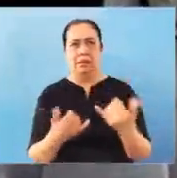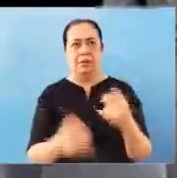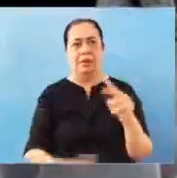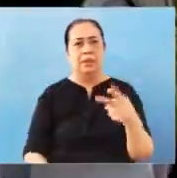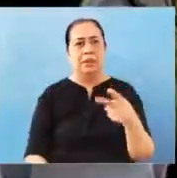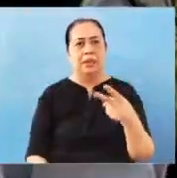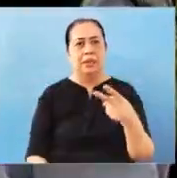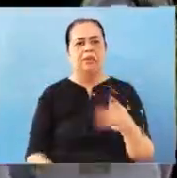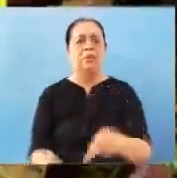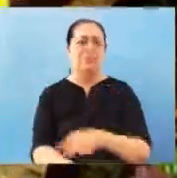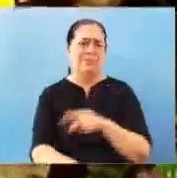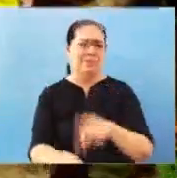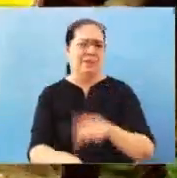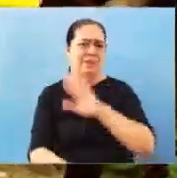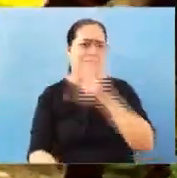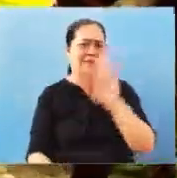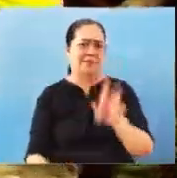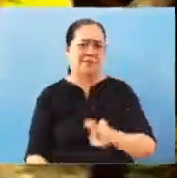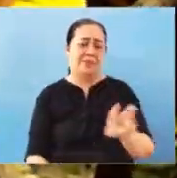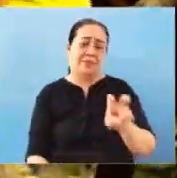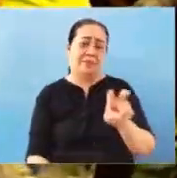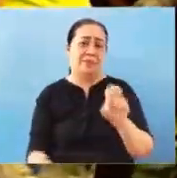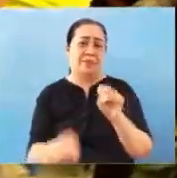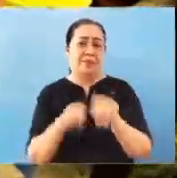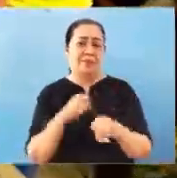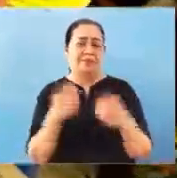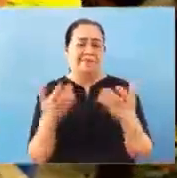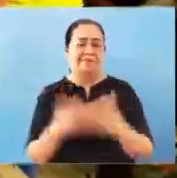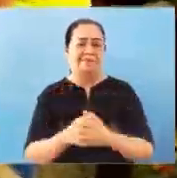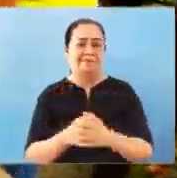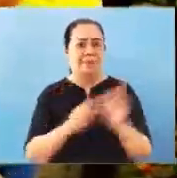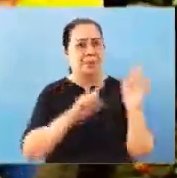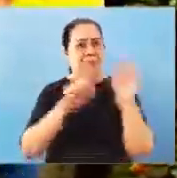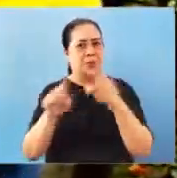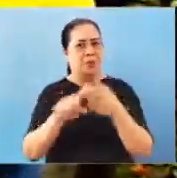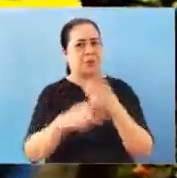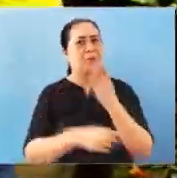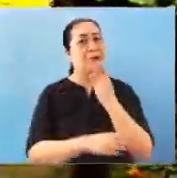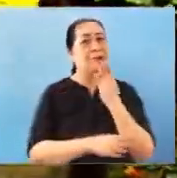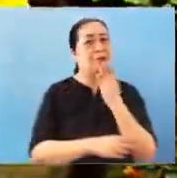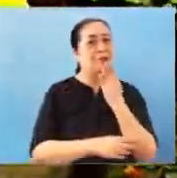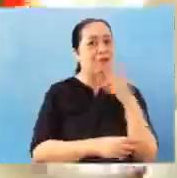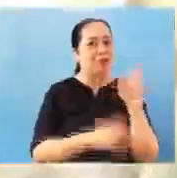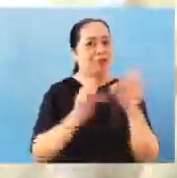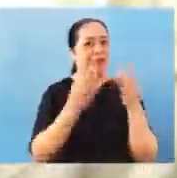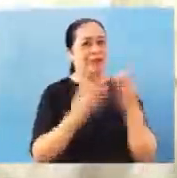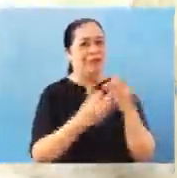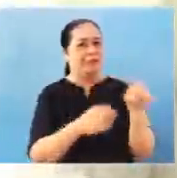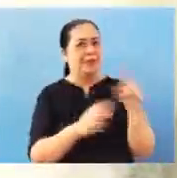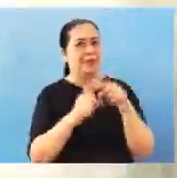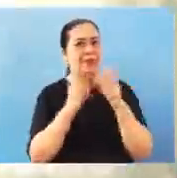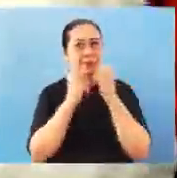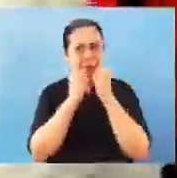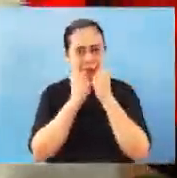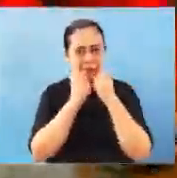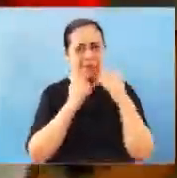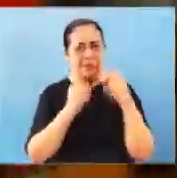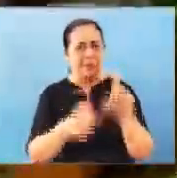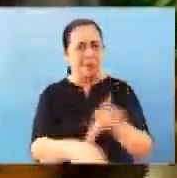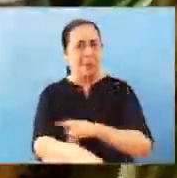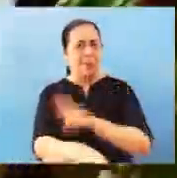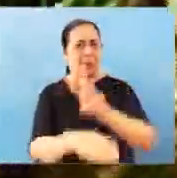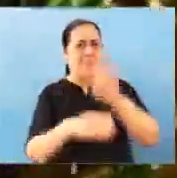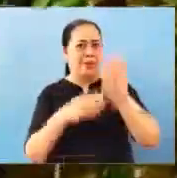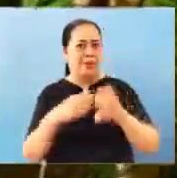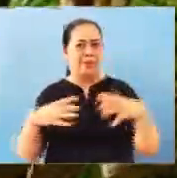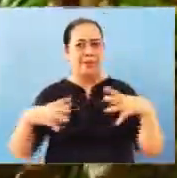hindi naka-travel, so... Napasugod na rin mula Bacolod ang pamilyang ito para sulitin ang mahabang holidays.